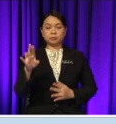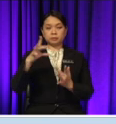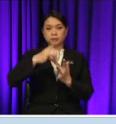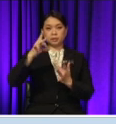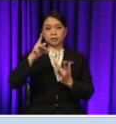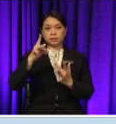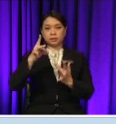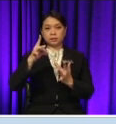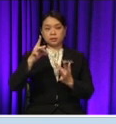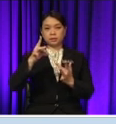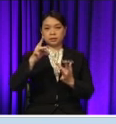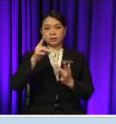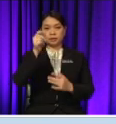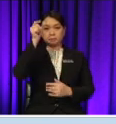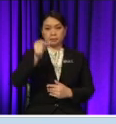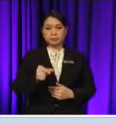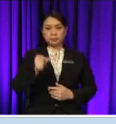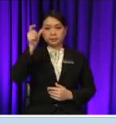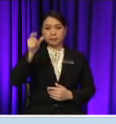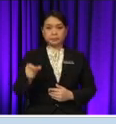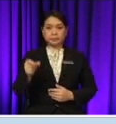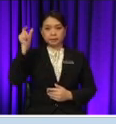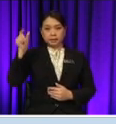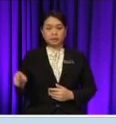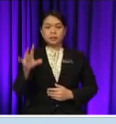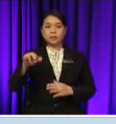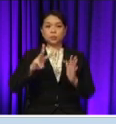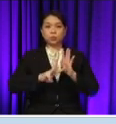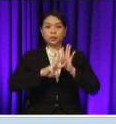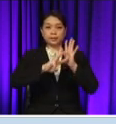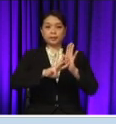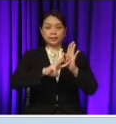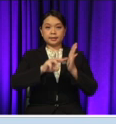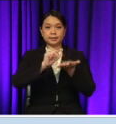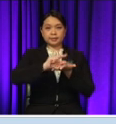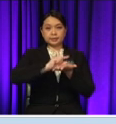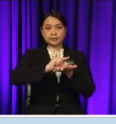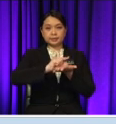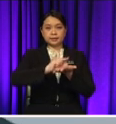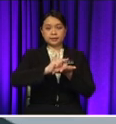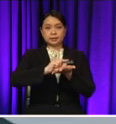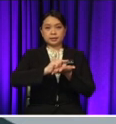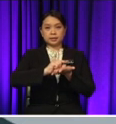catabah yang mewakili gaji dalam pernyataan di atas